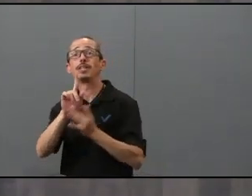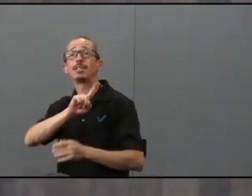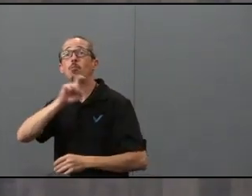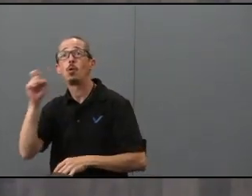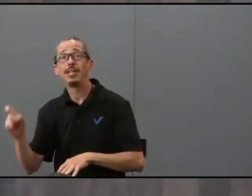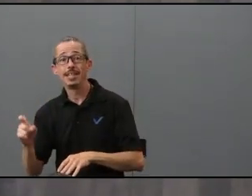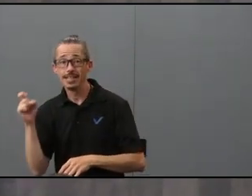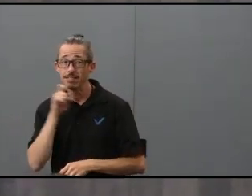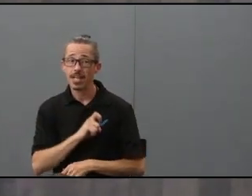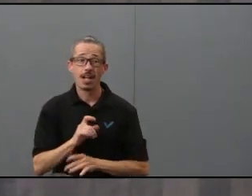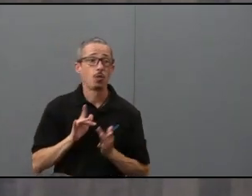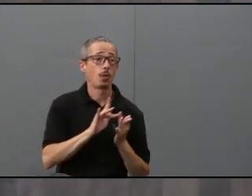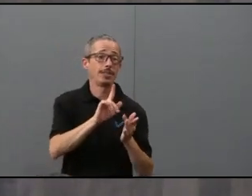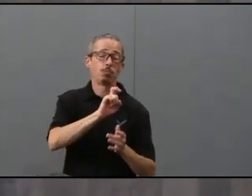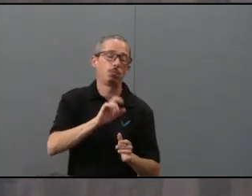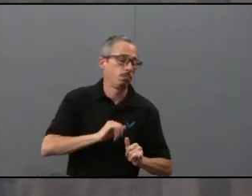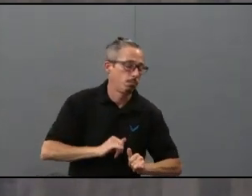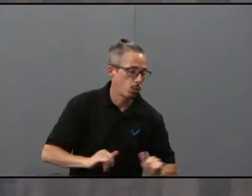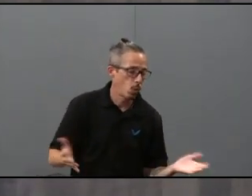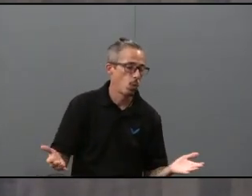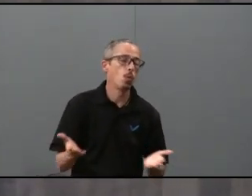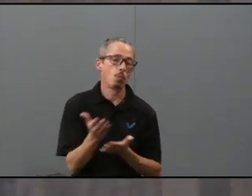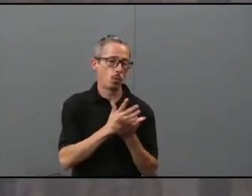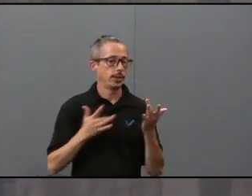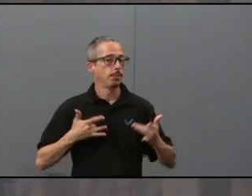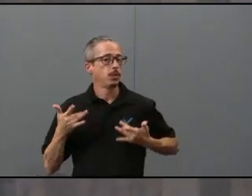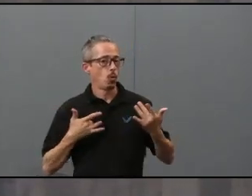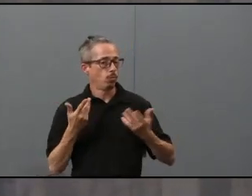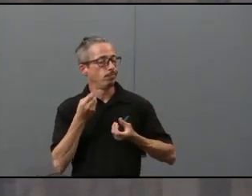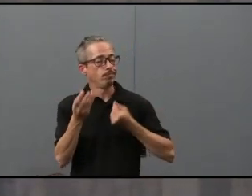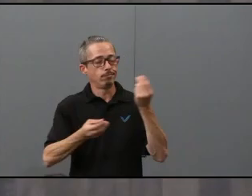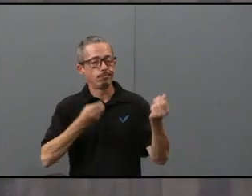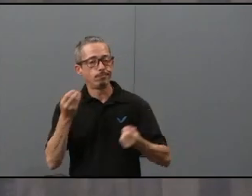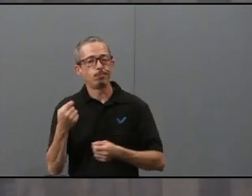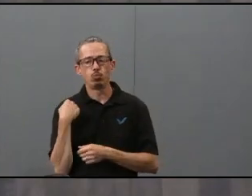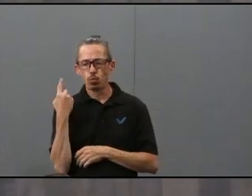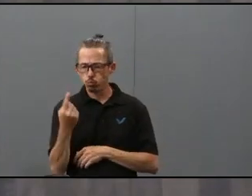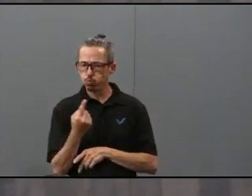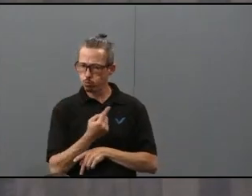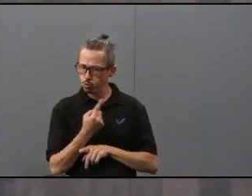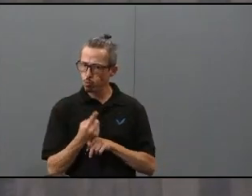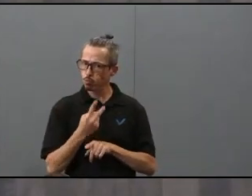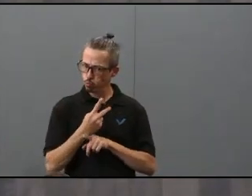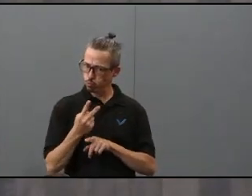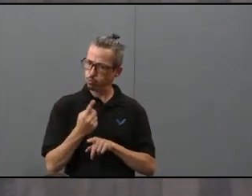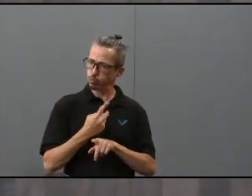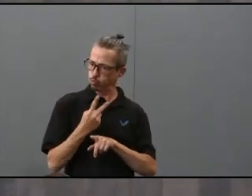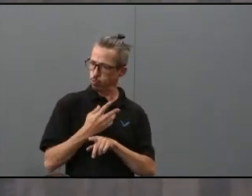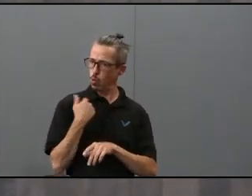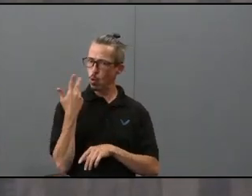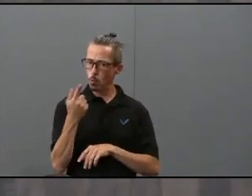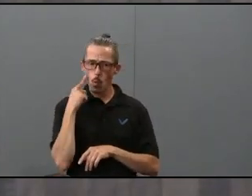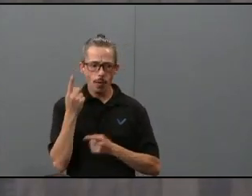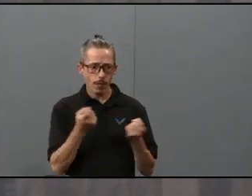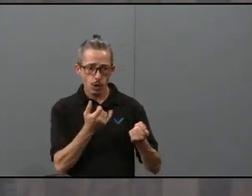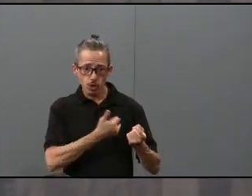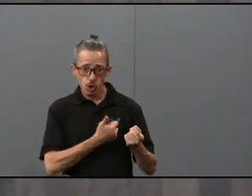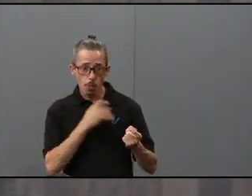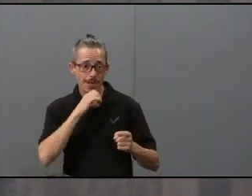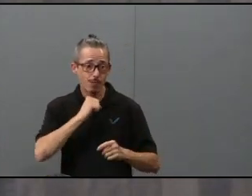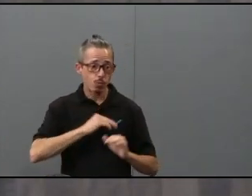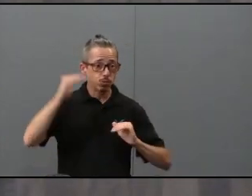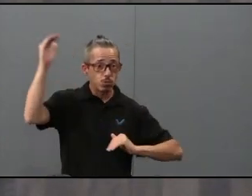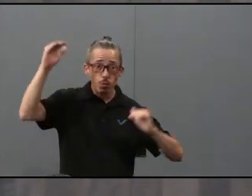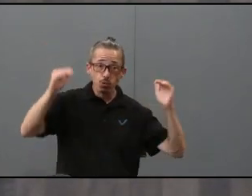toujours difficile mais au moins on a fait plusieurs opérations là dans les dernières semaines pour inviter nos jeunes et moins jeunes